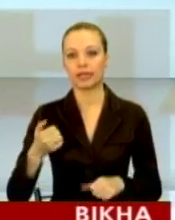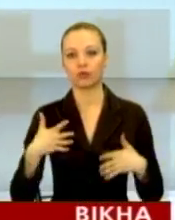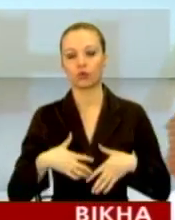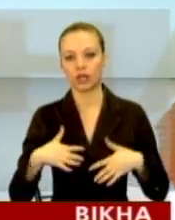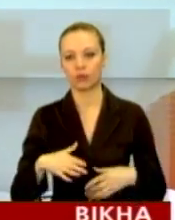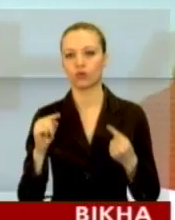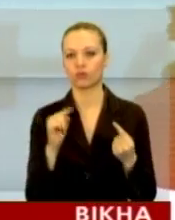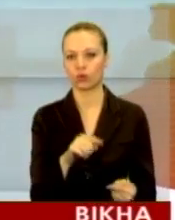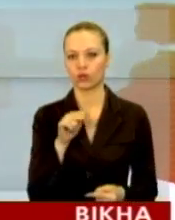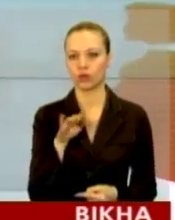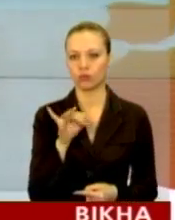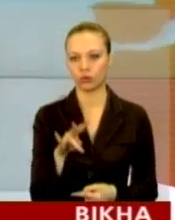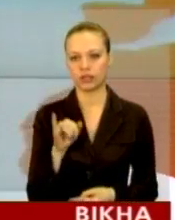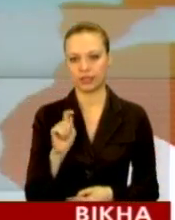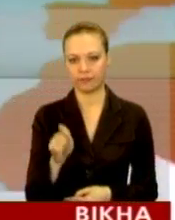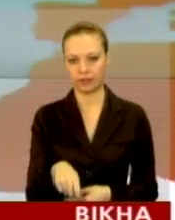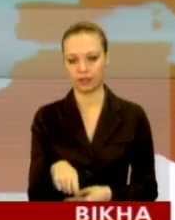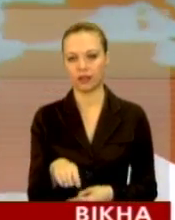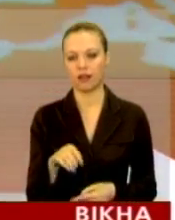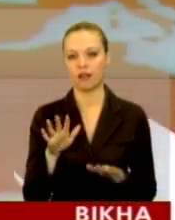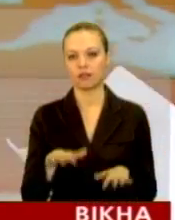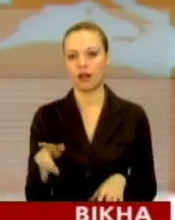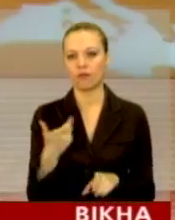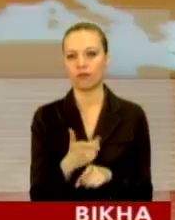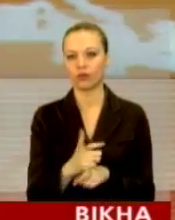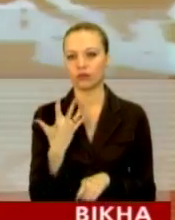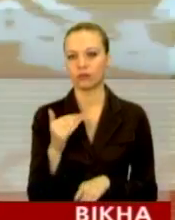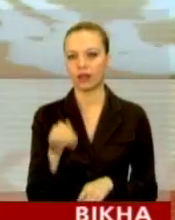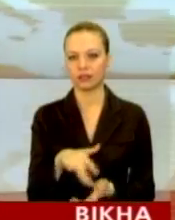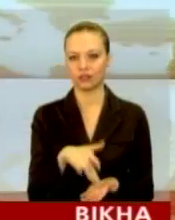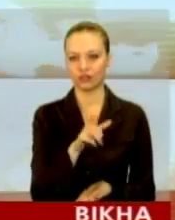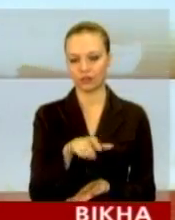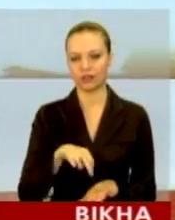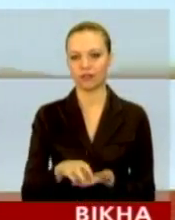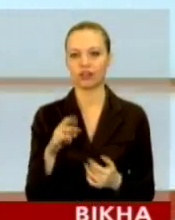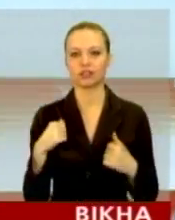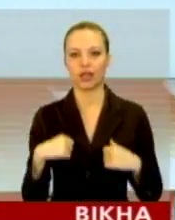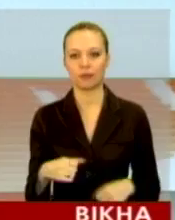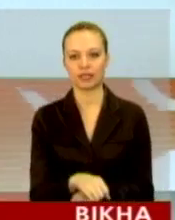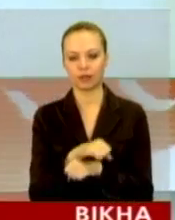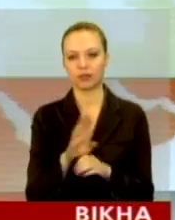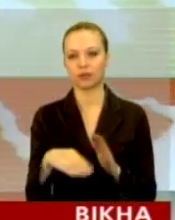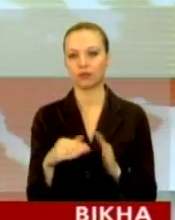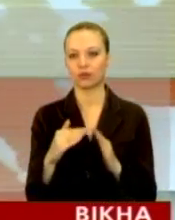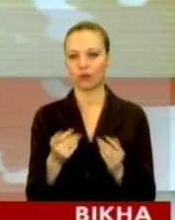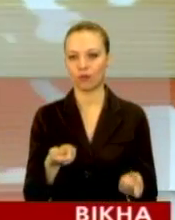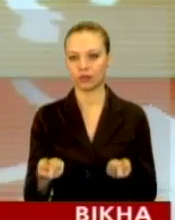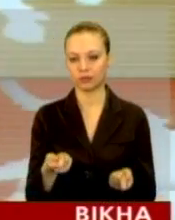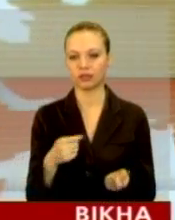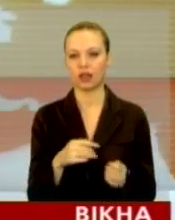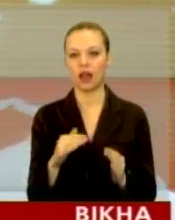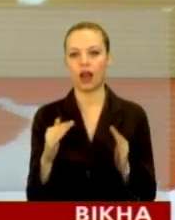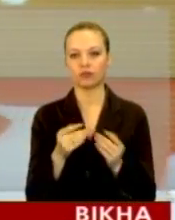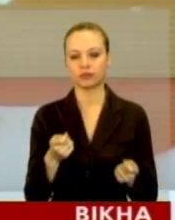Криму проти Путіна і війни. Там понад 5 тисяч містян вийшли на мирний мітинг під стіни обладміністрації.